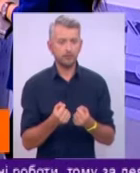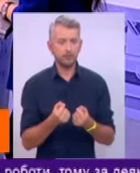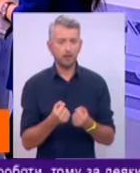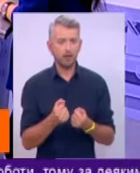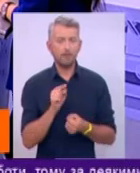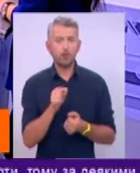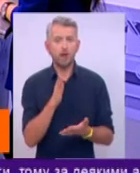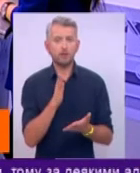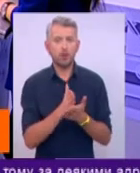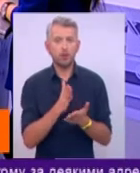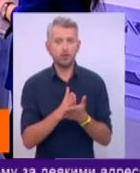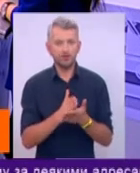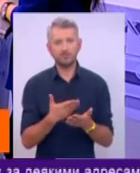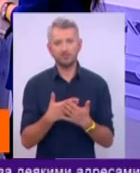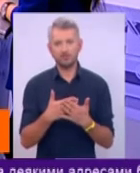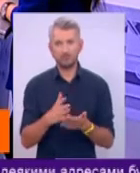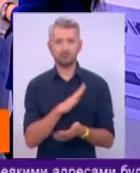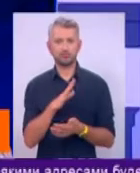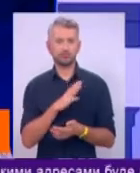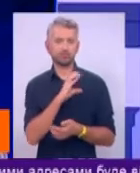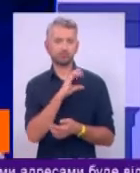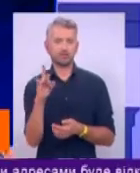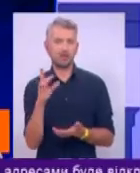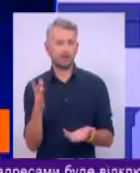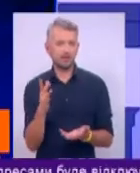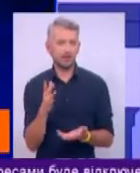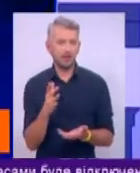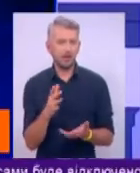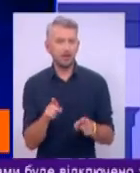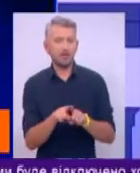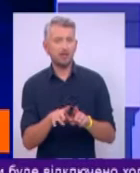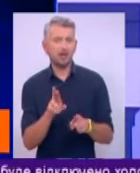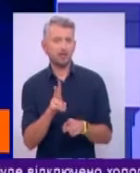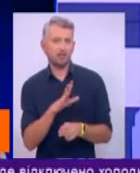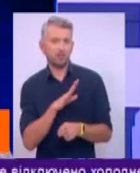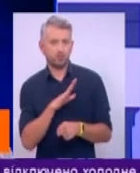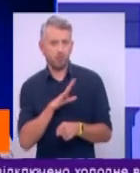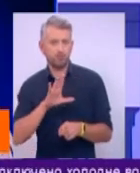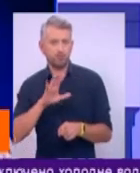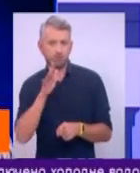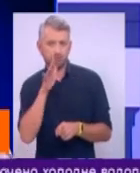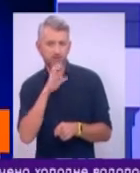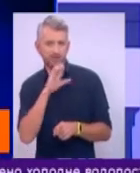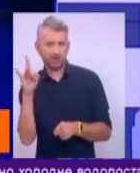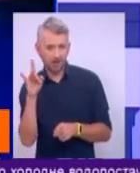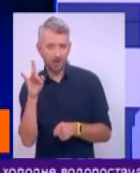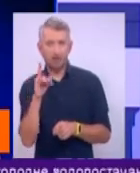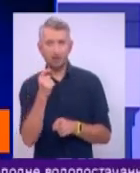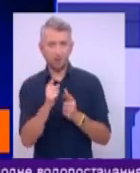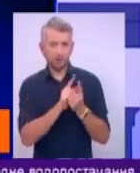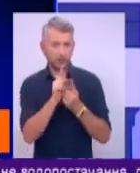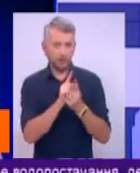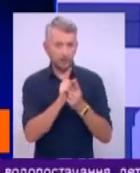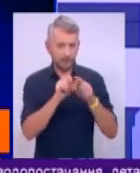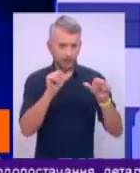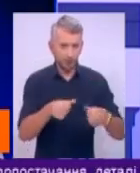вона знаходиться в пострадянській такій моделі. Да? Тобто вона не така, бо я була за часів Радянського Союзу, вона трошечки переформатувалася.